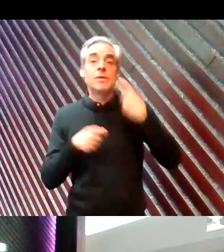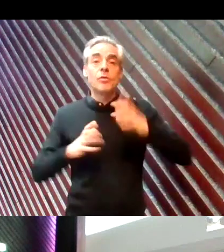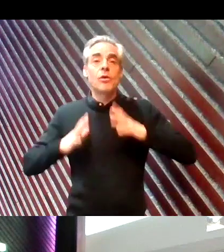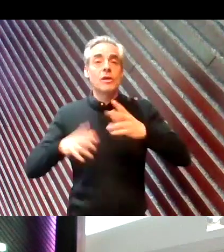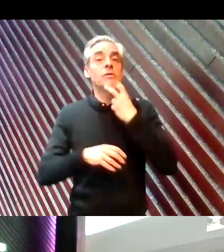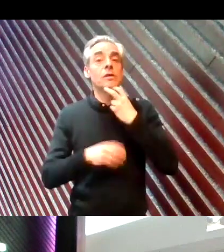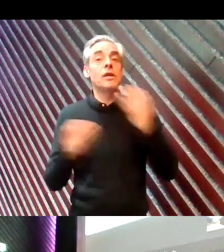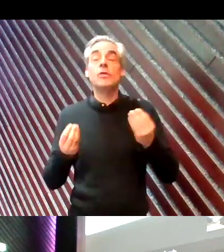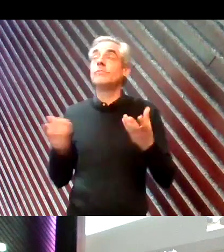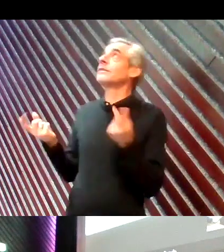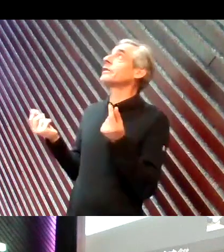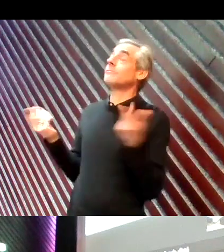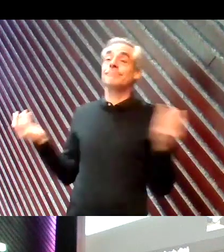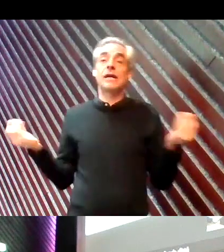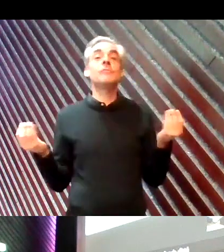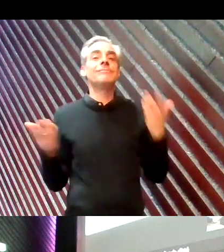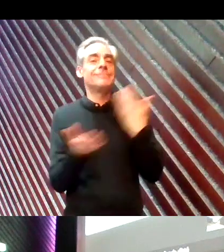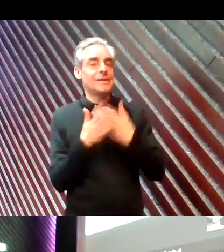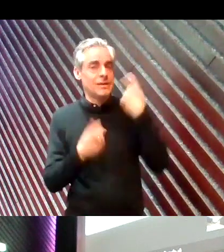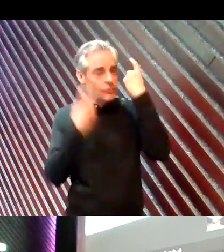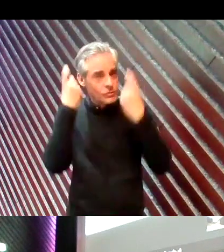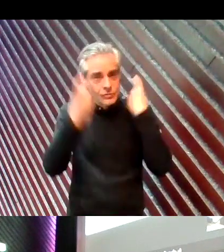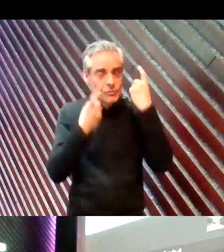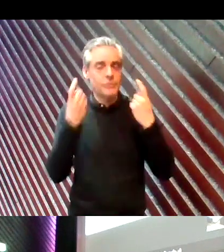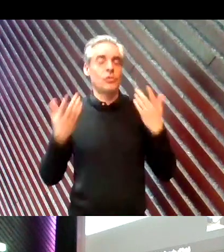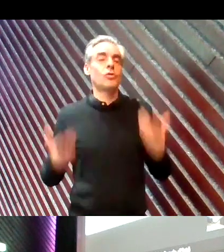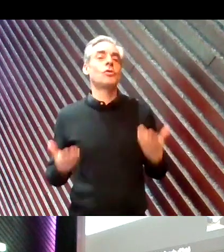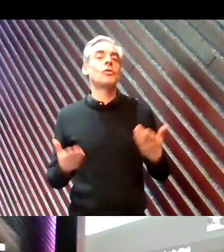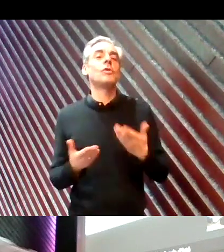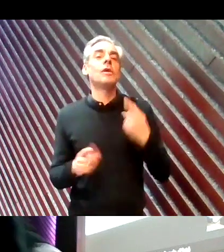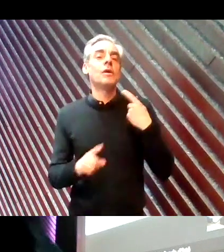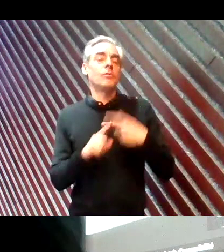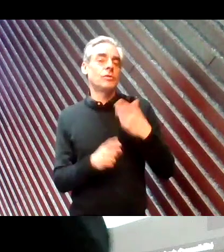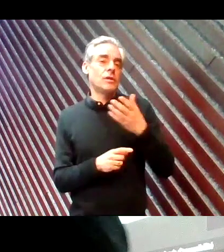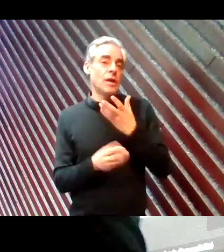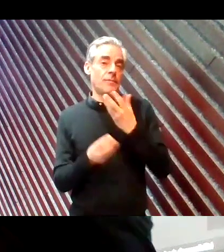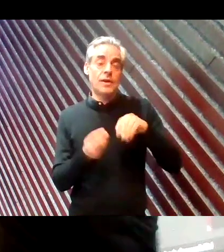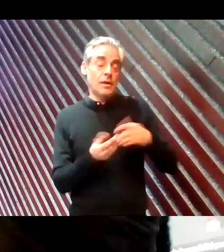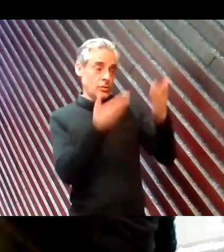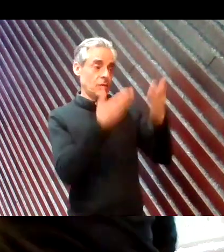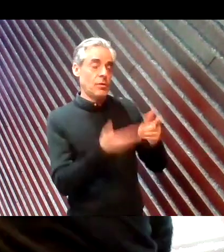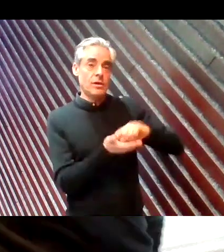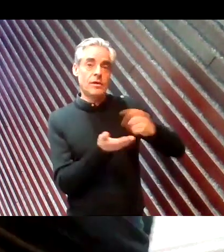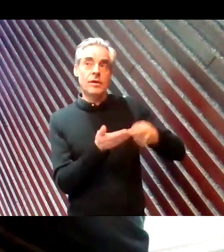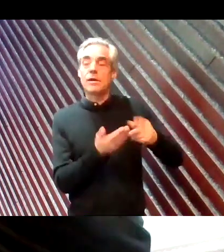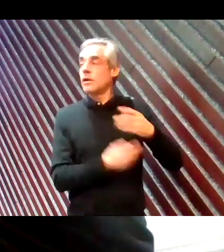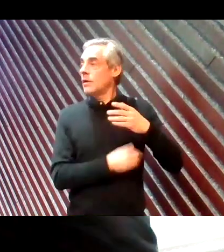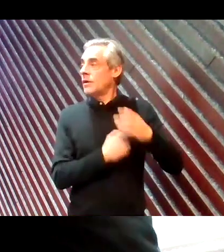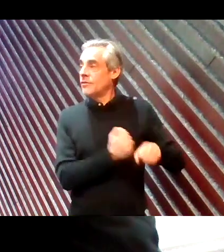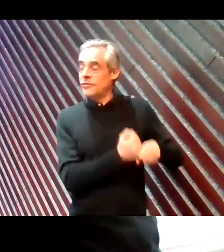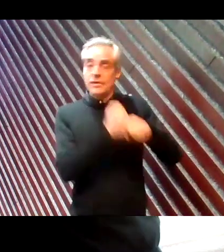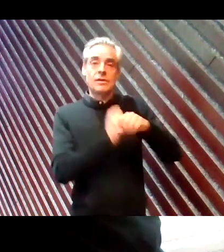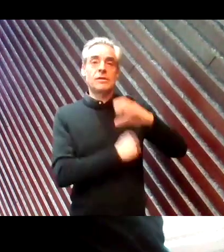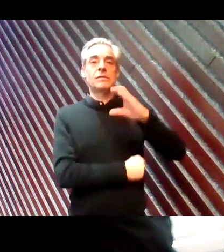un engagement citoyen ? Vous voyez, c'est ça qu'il faut qu'on s'interroge aujourd'hui. Et comme il y a un financeur à côté de moi, mécène adorable